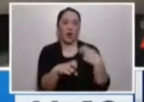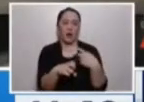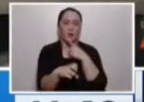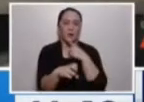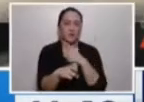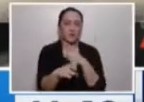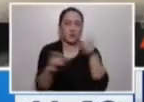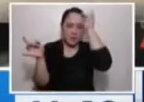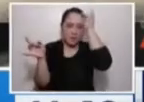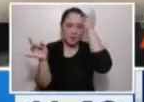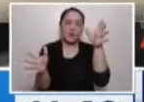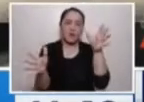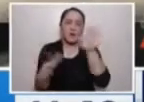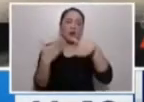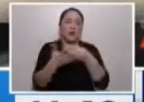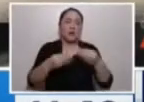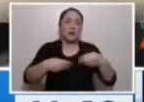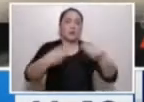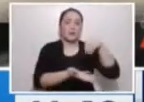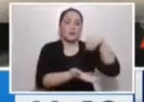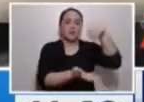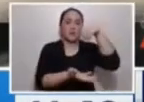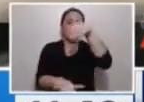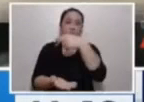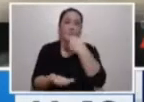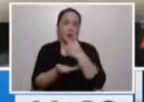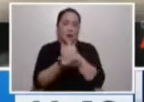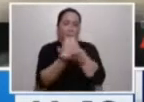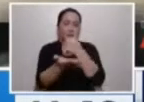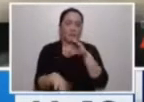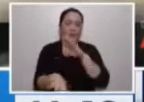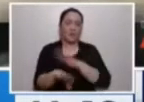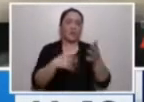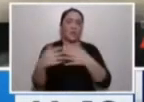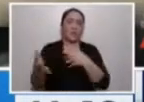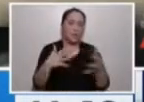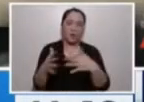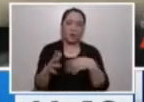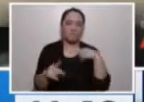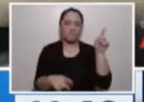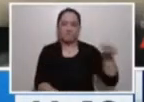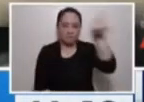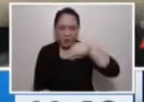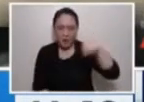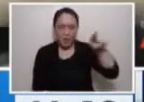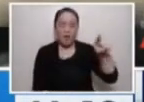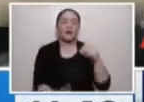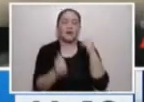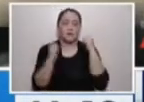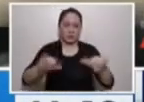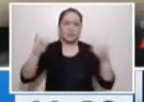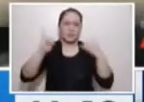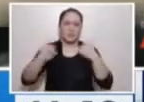Dream Officer Al-Rashid Waraji, Operations Officer ng Emergency Operations Center ng Maimbong, libo-libong pamilya